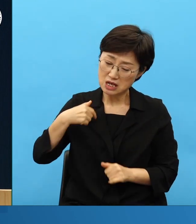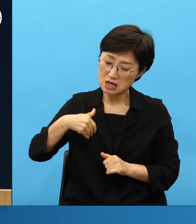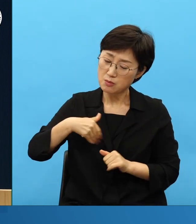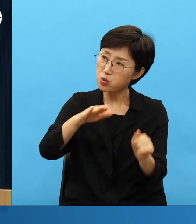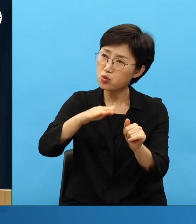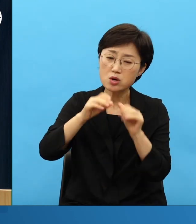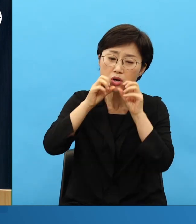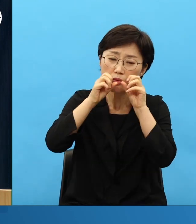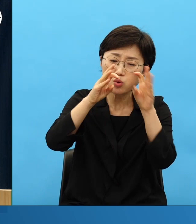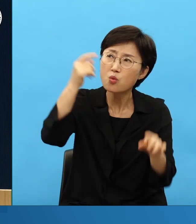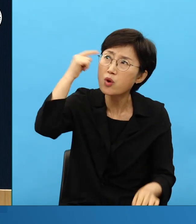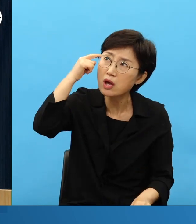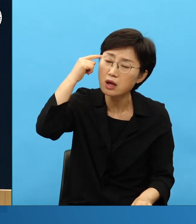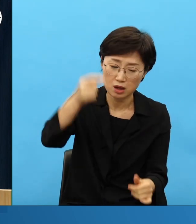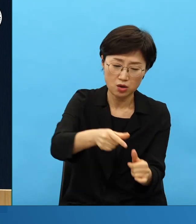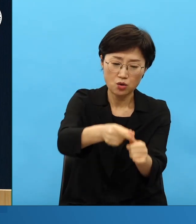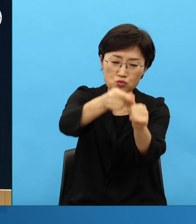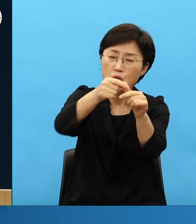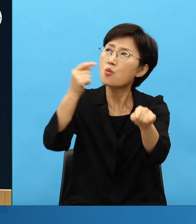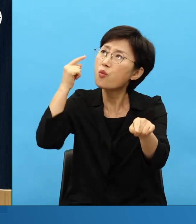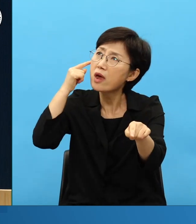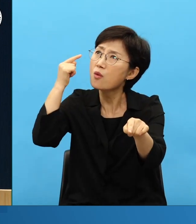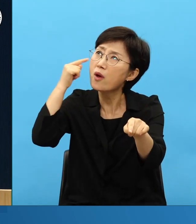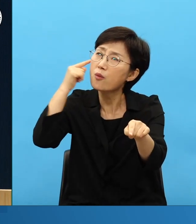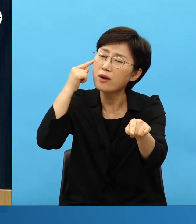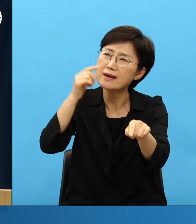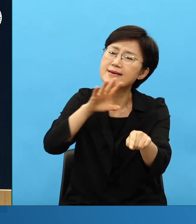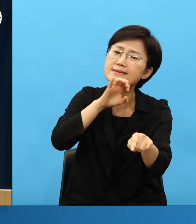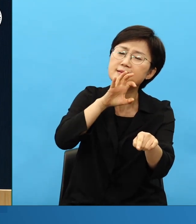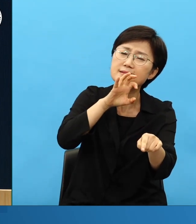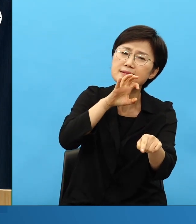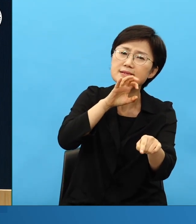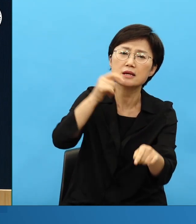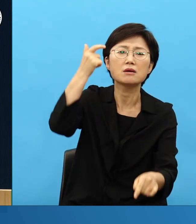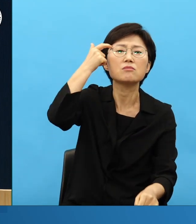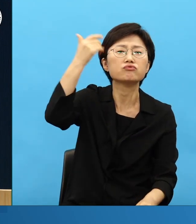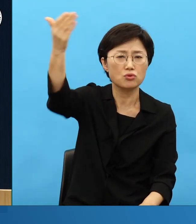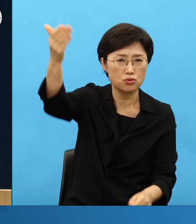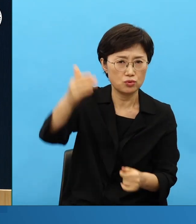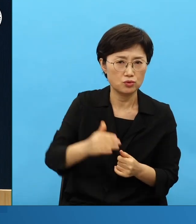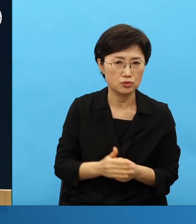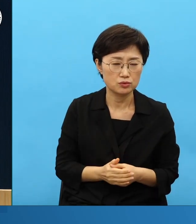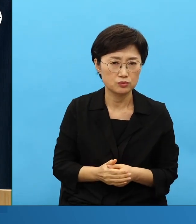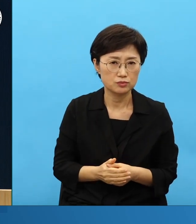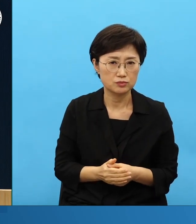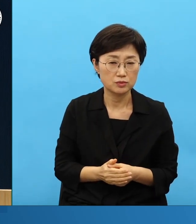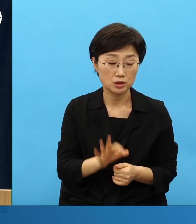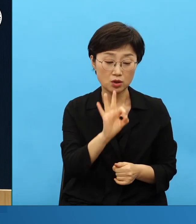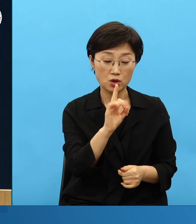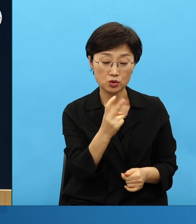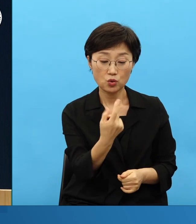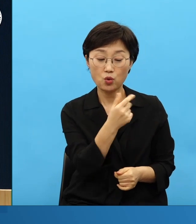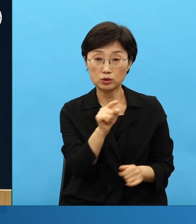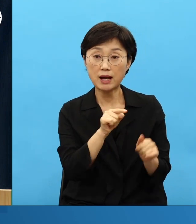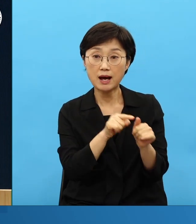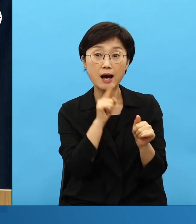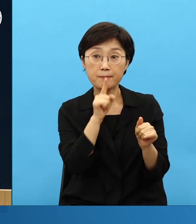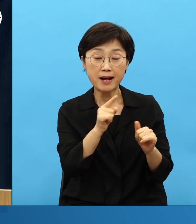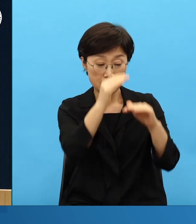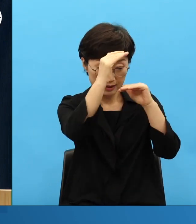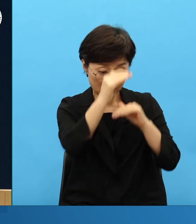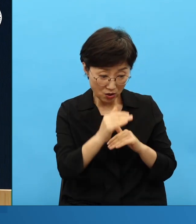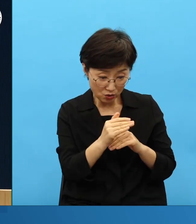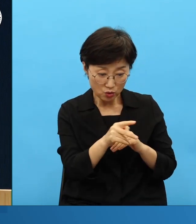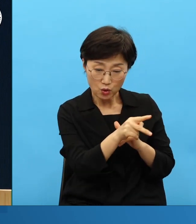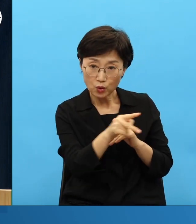받아야 됩니까? Why should Nineveh be 이런 saved? 질문했다니까요. That's the question he asks. 이게 그냥 얘기가 아니고